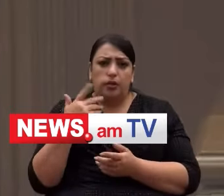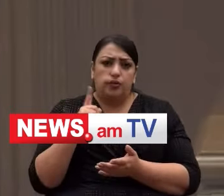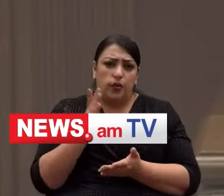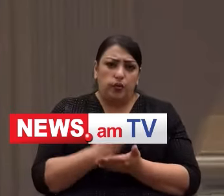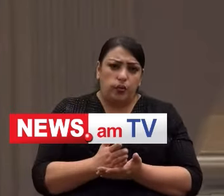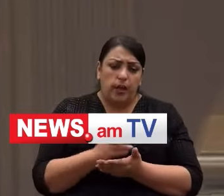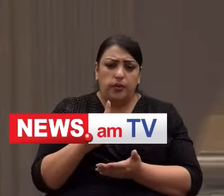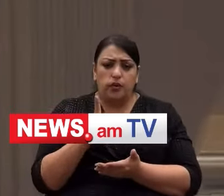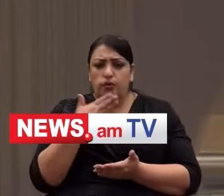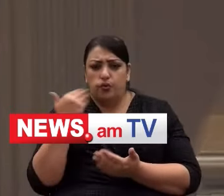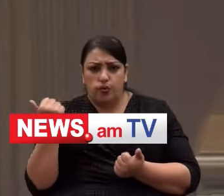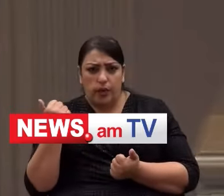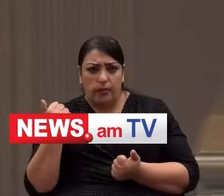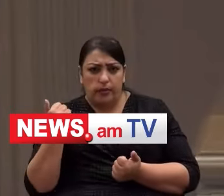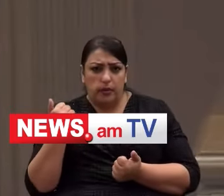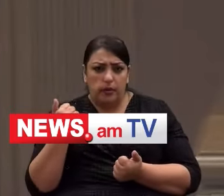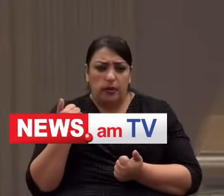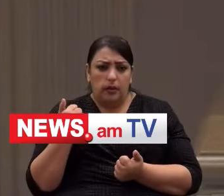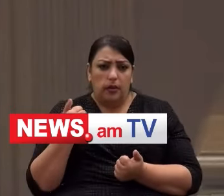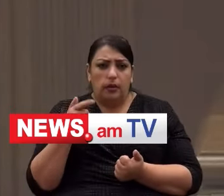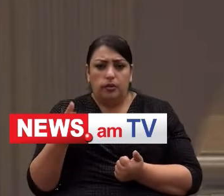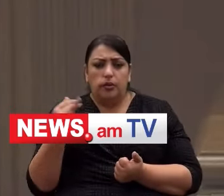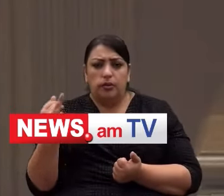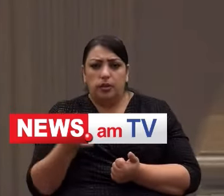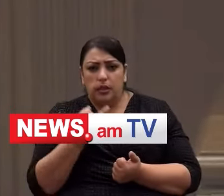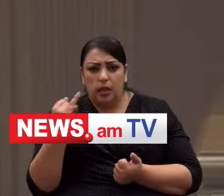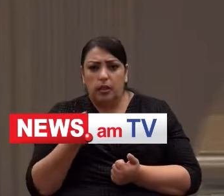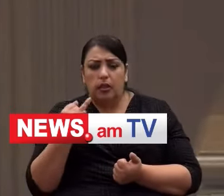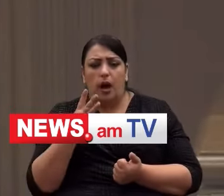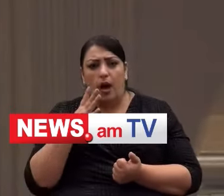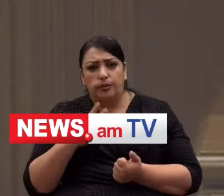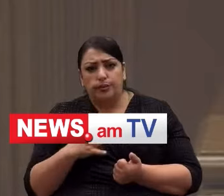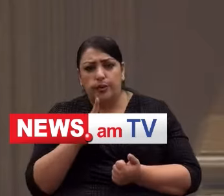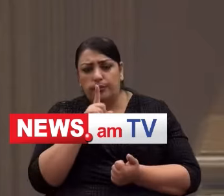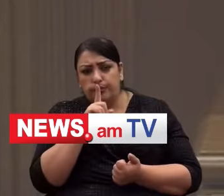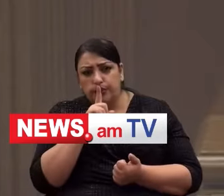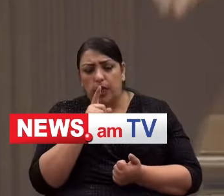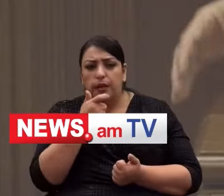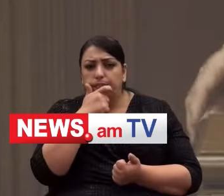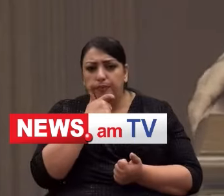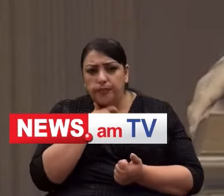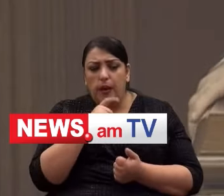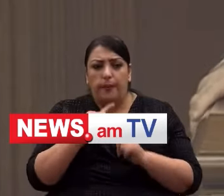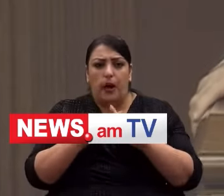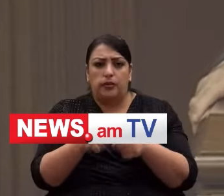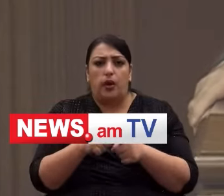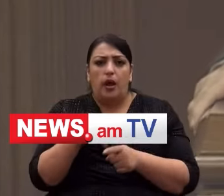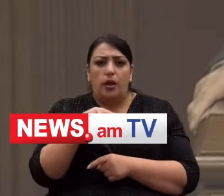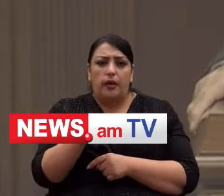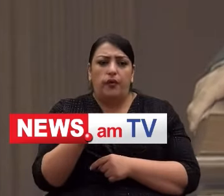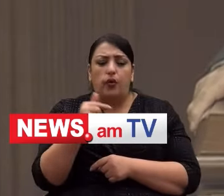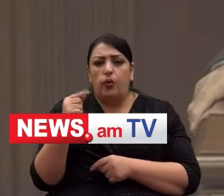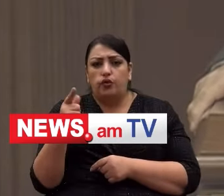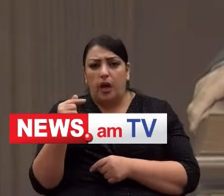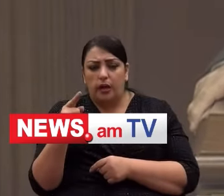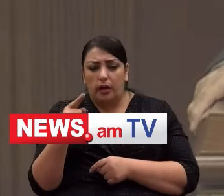ունեցվածքի մասին։ Դուք էստեղի շատ գեղեցիկ հանդուրժող ձևով, շատ կիր ձևով պատասխանում եք պարոն Լևոն Քոչարյանի